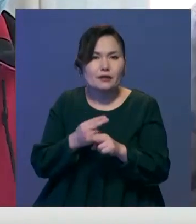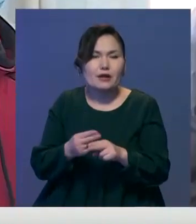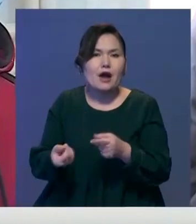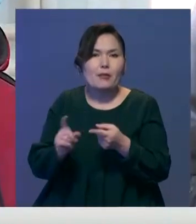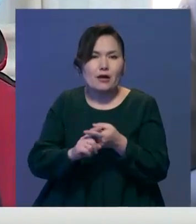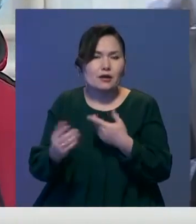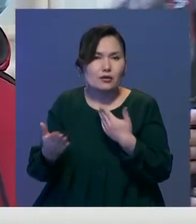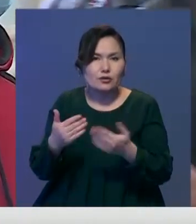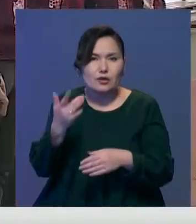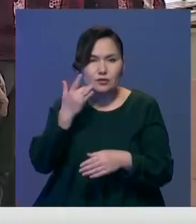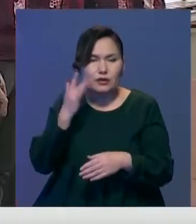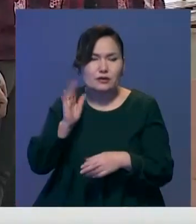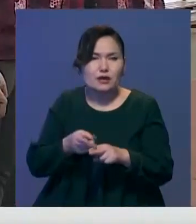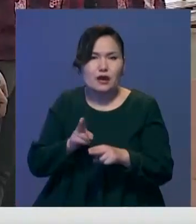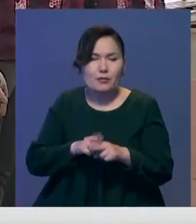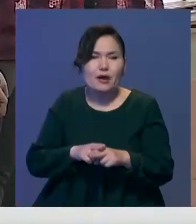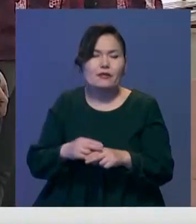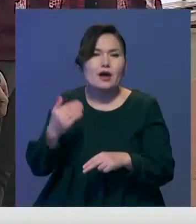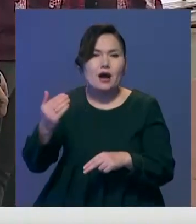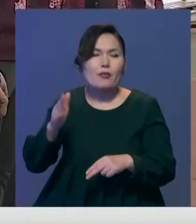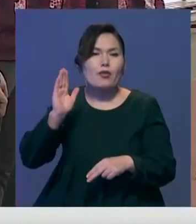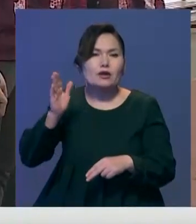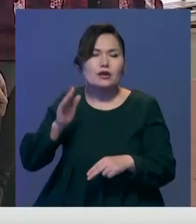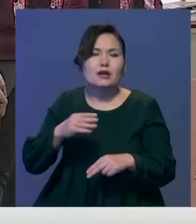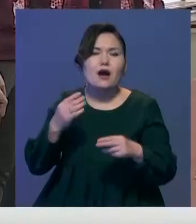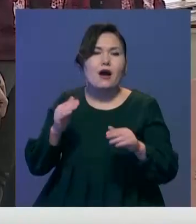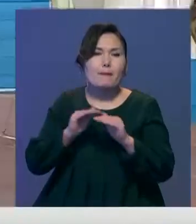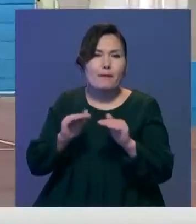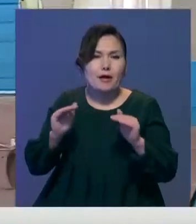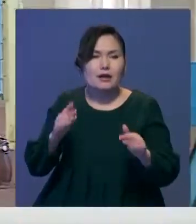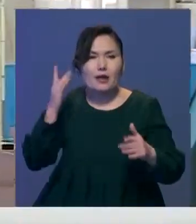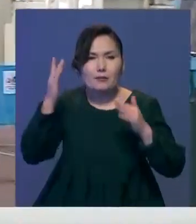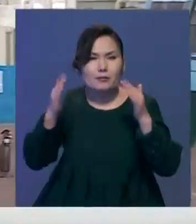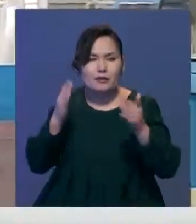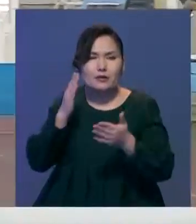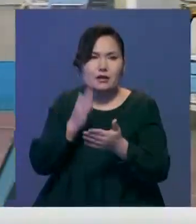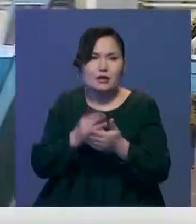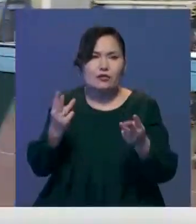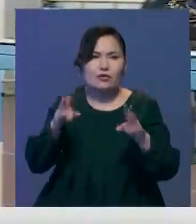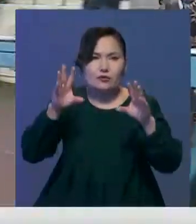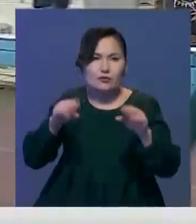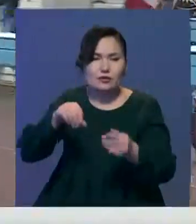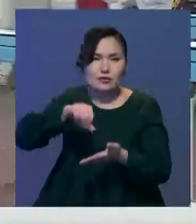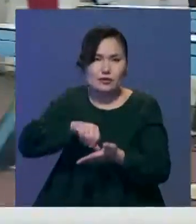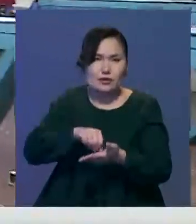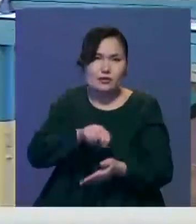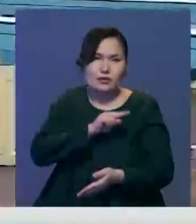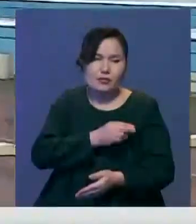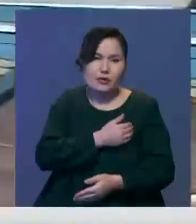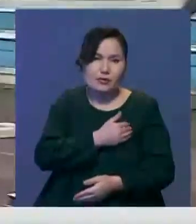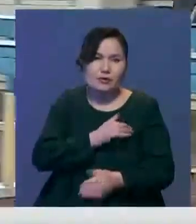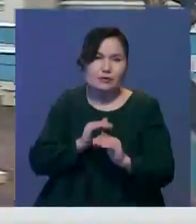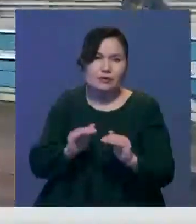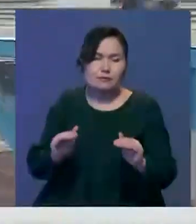байланыс үзілмейтінін айтады. Өйткені олардың арасынан да болашақ өрт сөндірушінің шығып қалуы ғажап емес. Назерке Тоғжан, Ербол Дайыров,